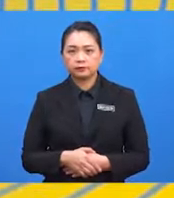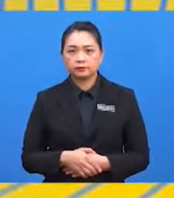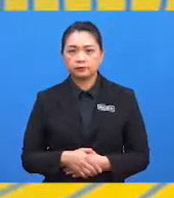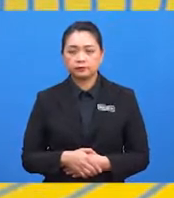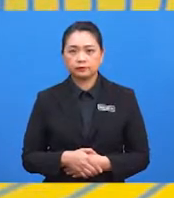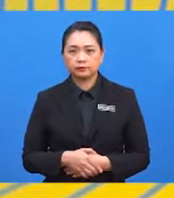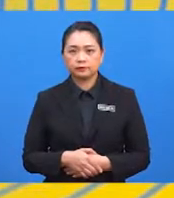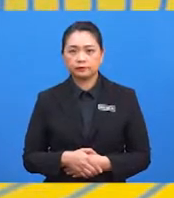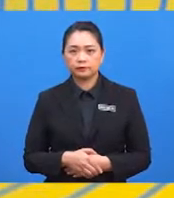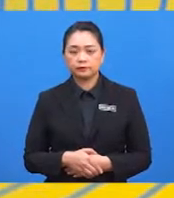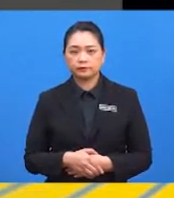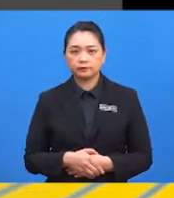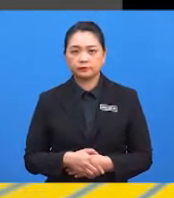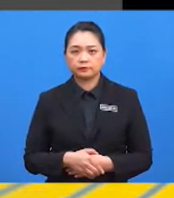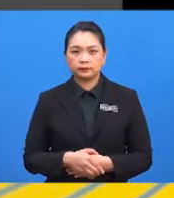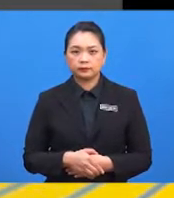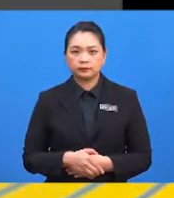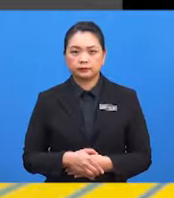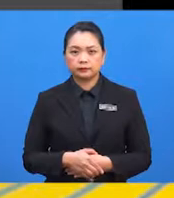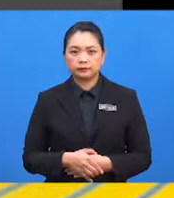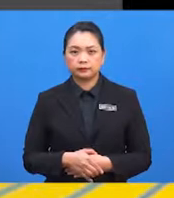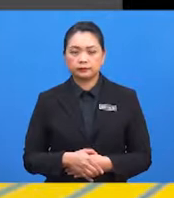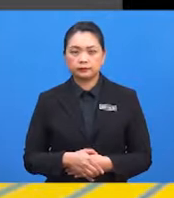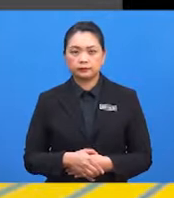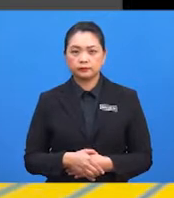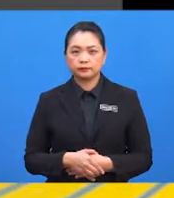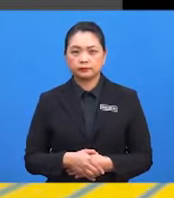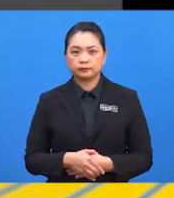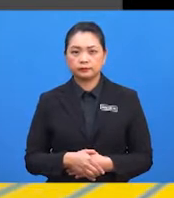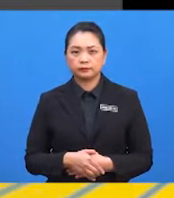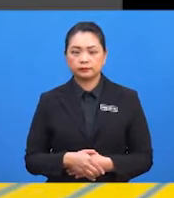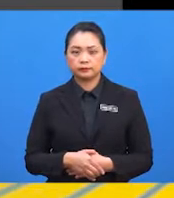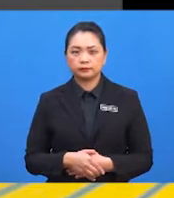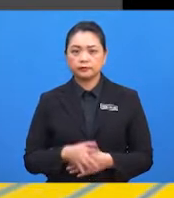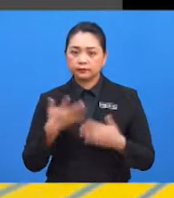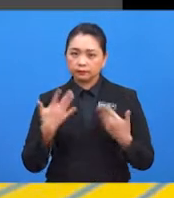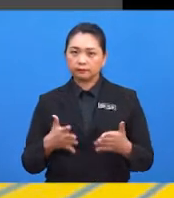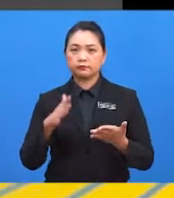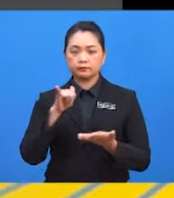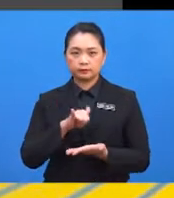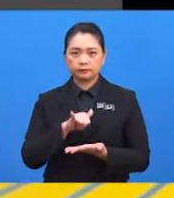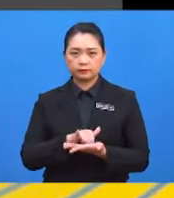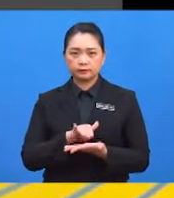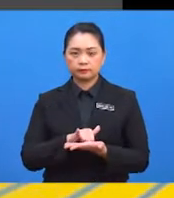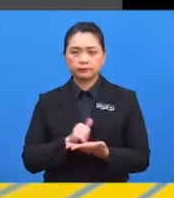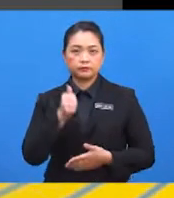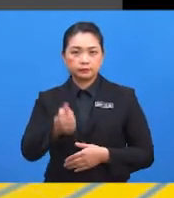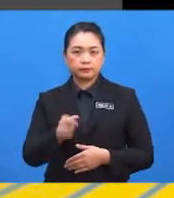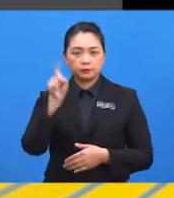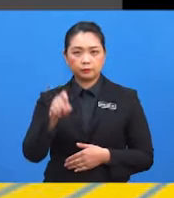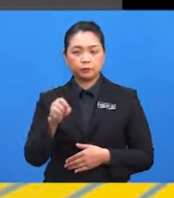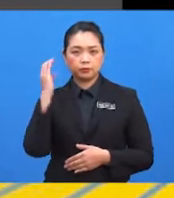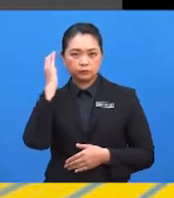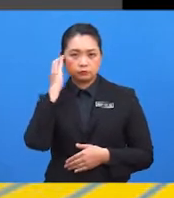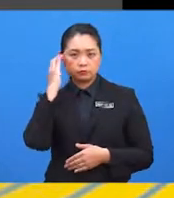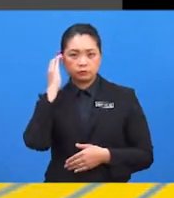telah kita buat pada permulaan tetapan. Setelah itu, anda perlu mengenal